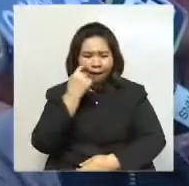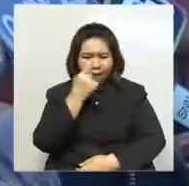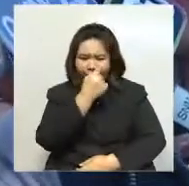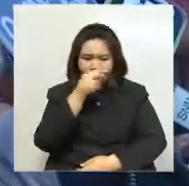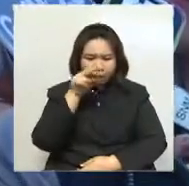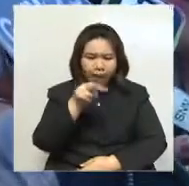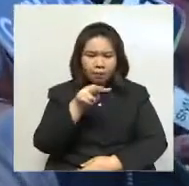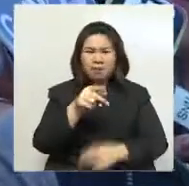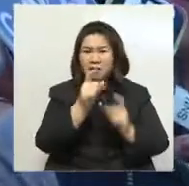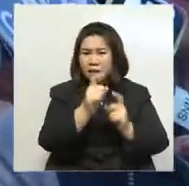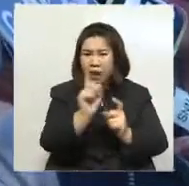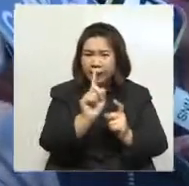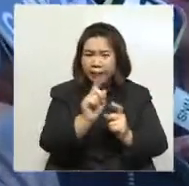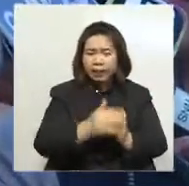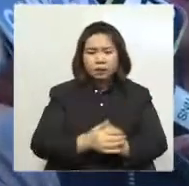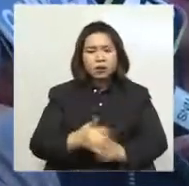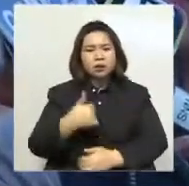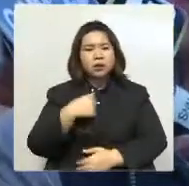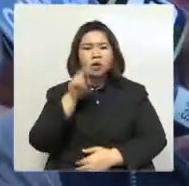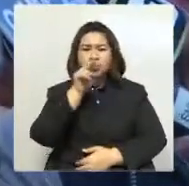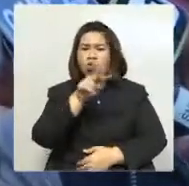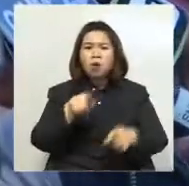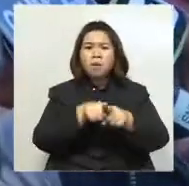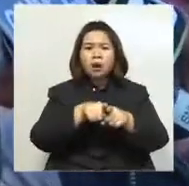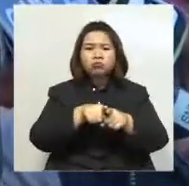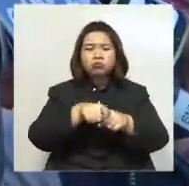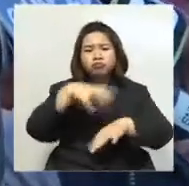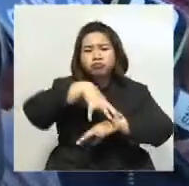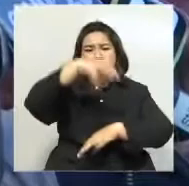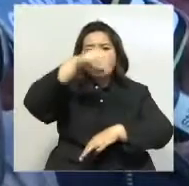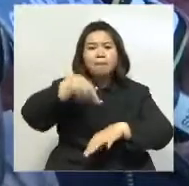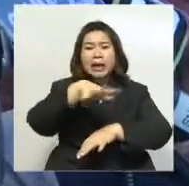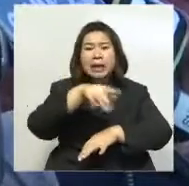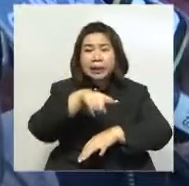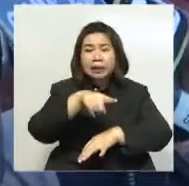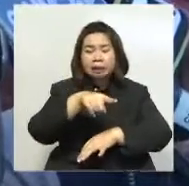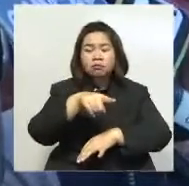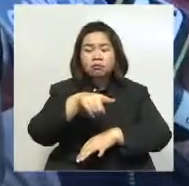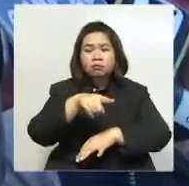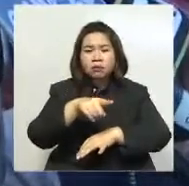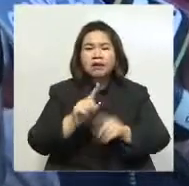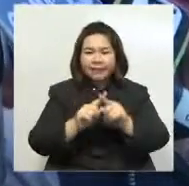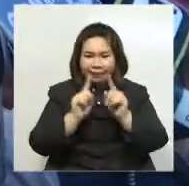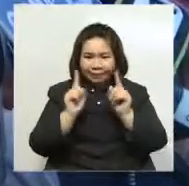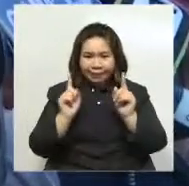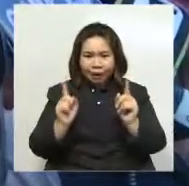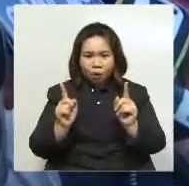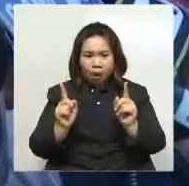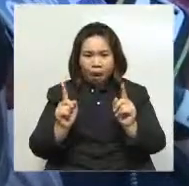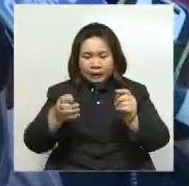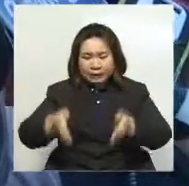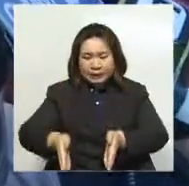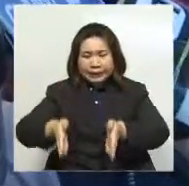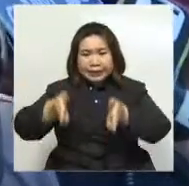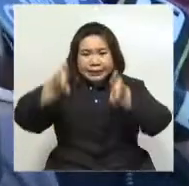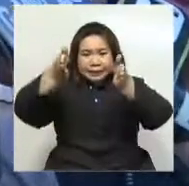อนนี ้ดูจากอันนี้ดูเหมือนก็เขาก็ยังอยู่ของเขาอยู่นะครับเขาก็ยังอยู่ของเขาอยู่เพียงแต่ว่าคืออาคารที่